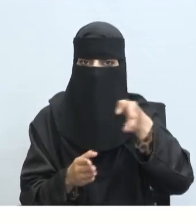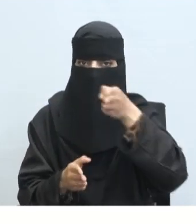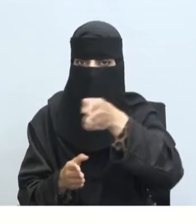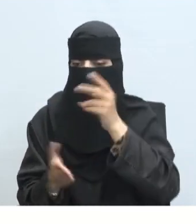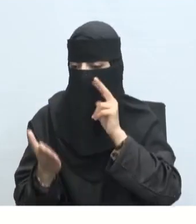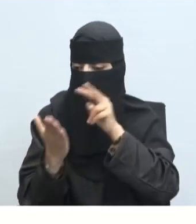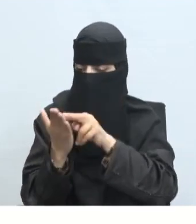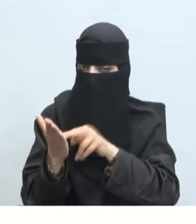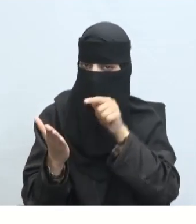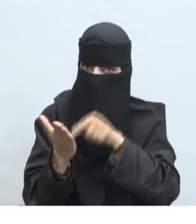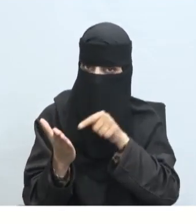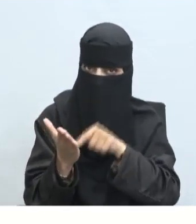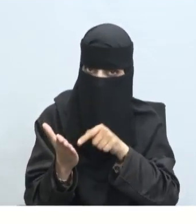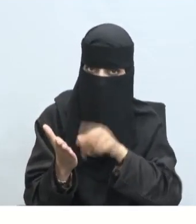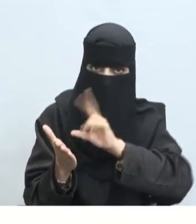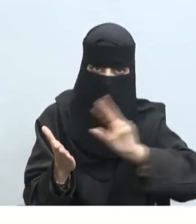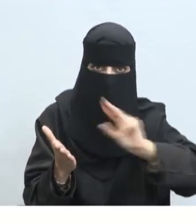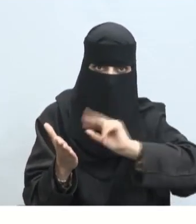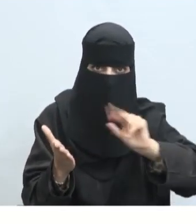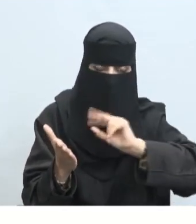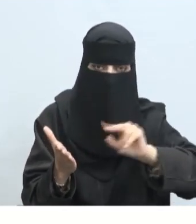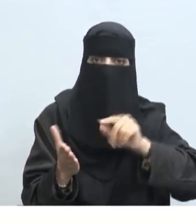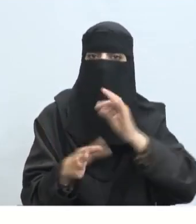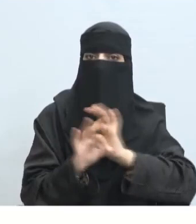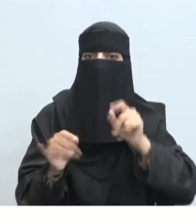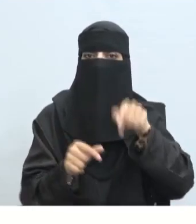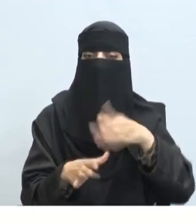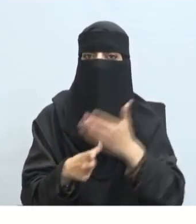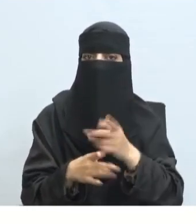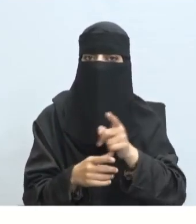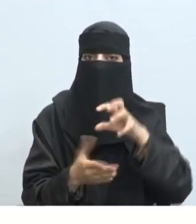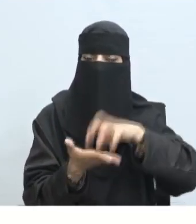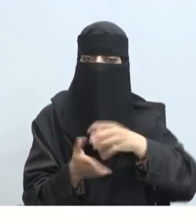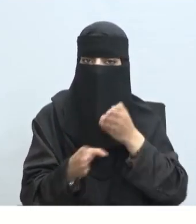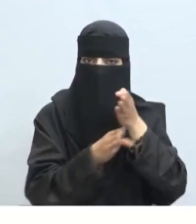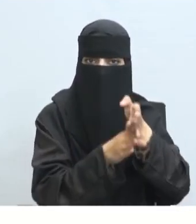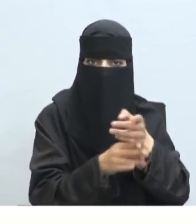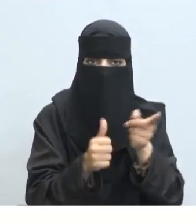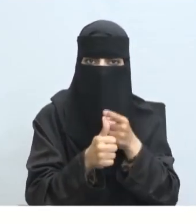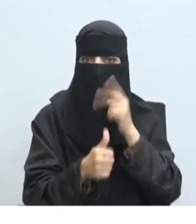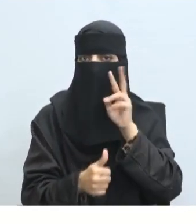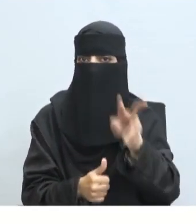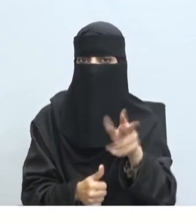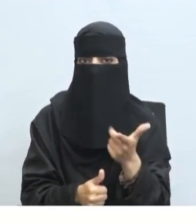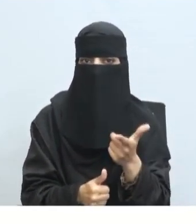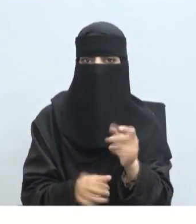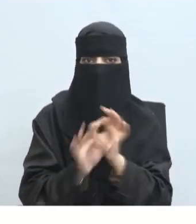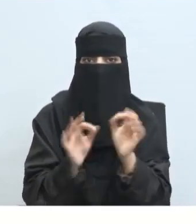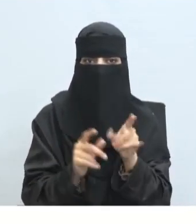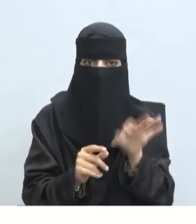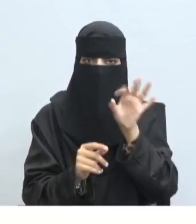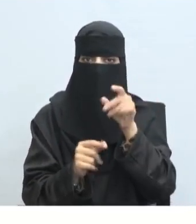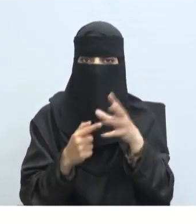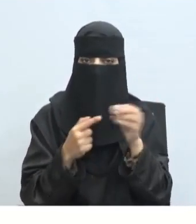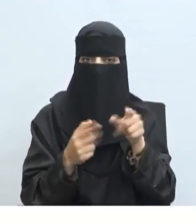موقع تتاكد من توفر هذه الاماكن ذكرنا من خلال زياره الاولى قد تواجه بعض